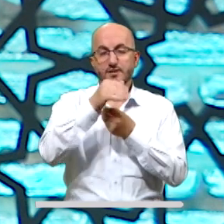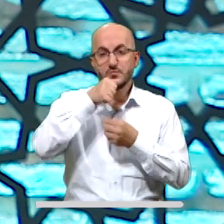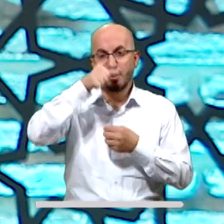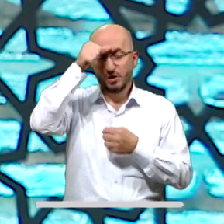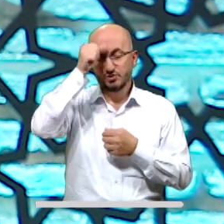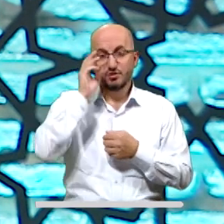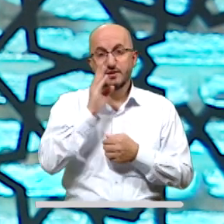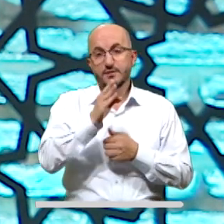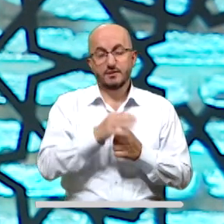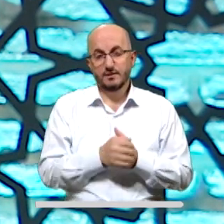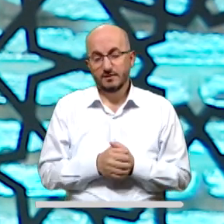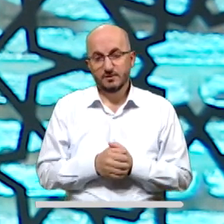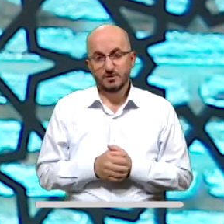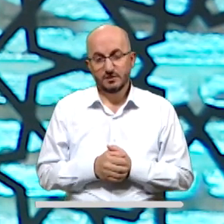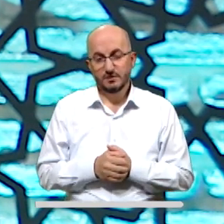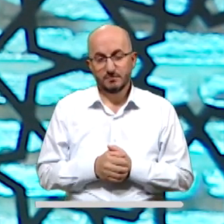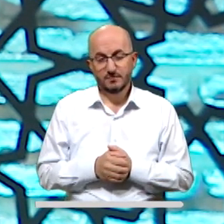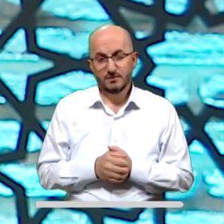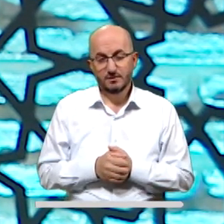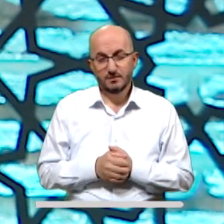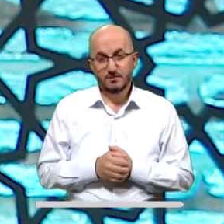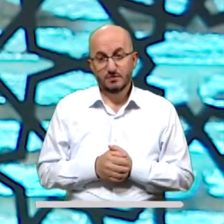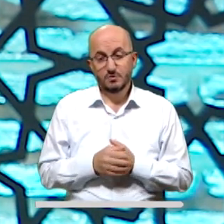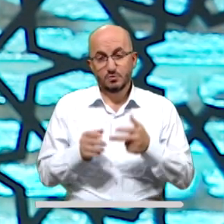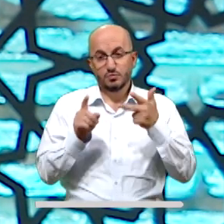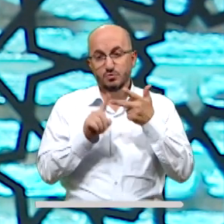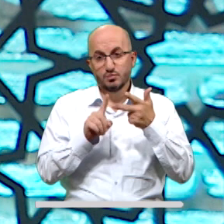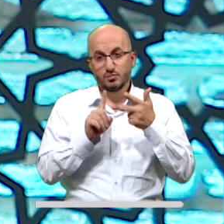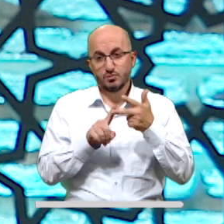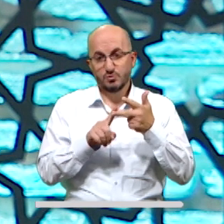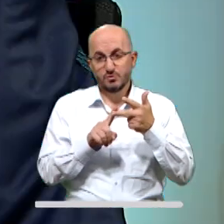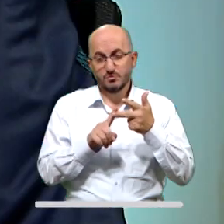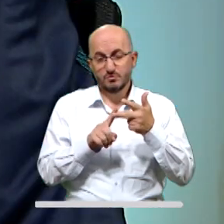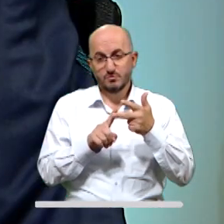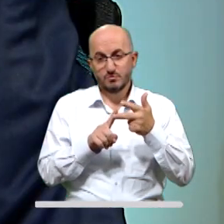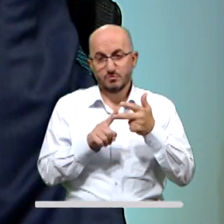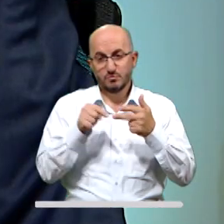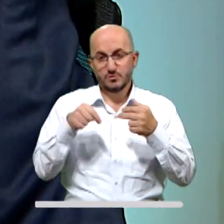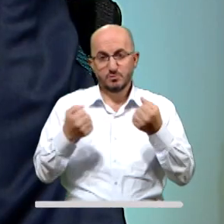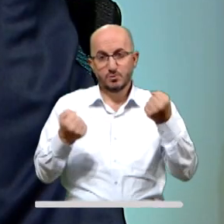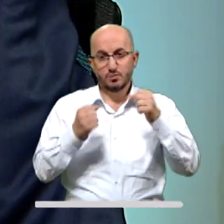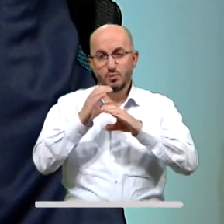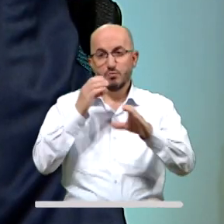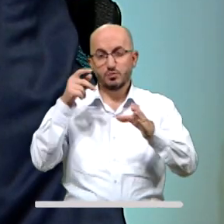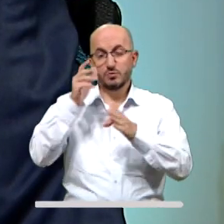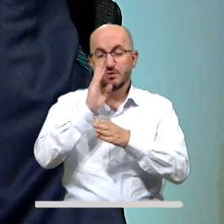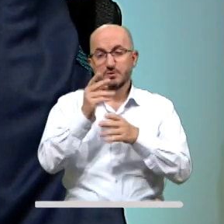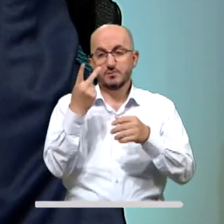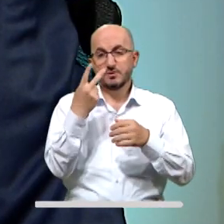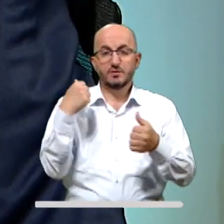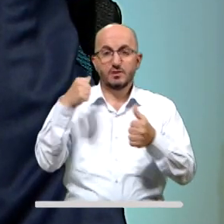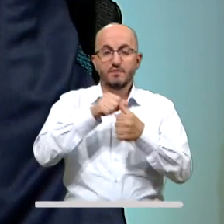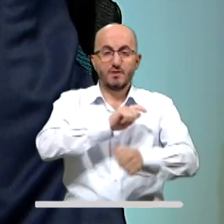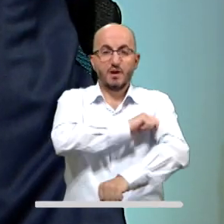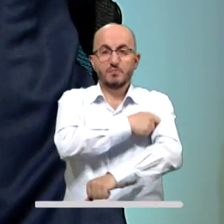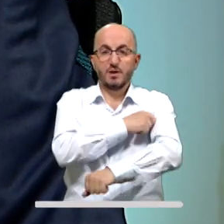Evet. 3 sefer hacıya gittim. Üçüncüye bir sefer buradan otobüsten gittim. 2 sefer de